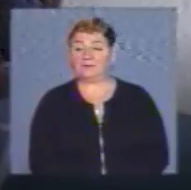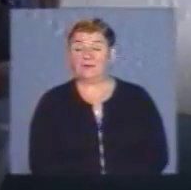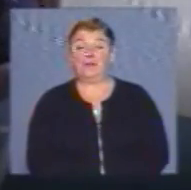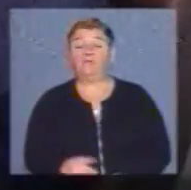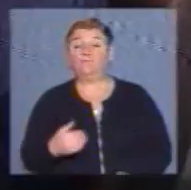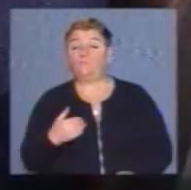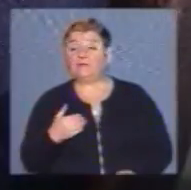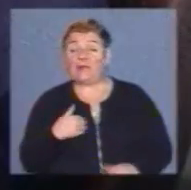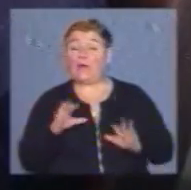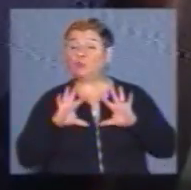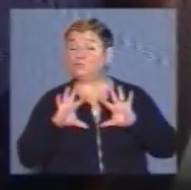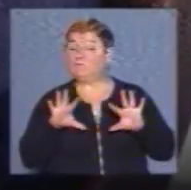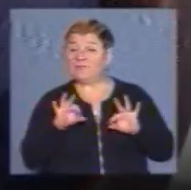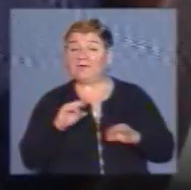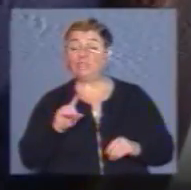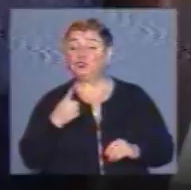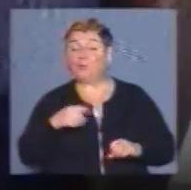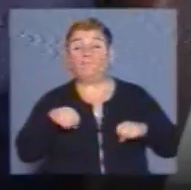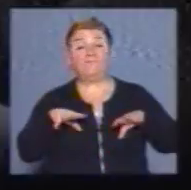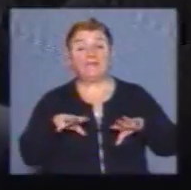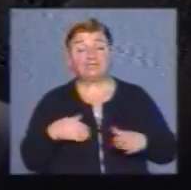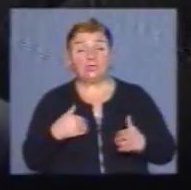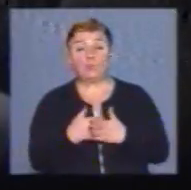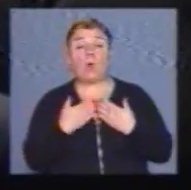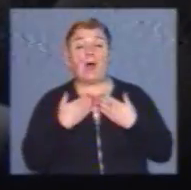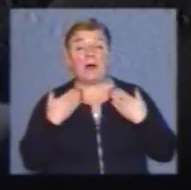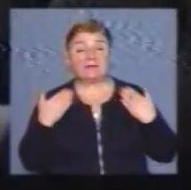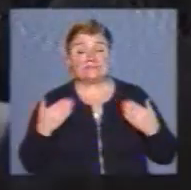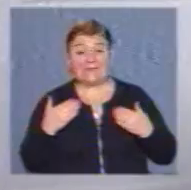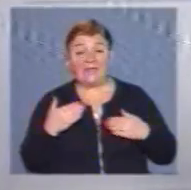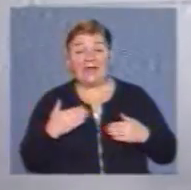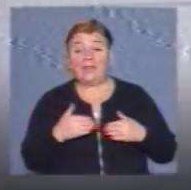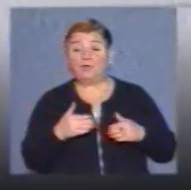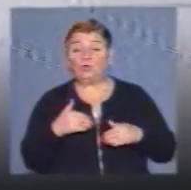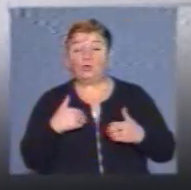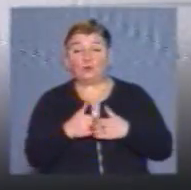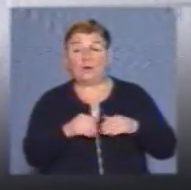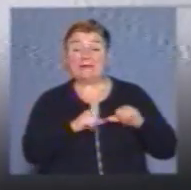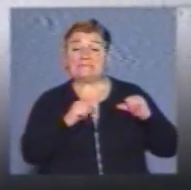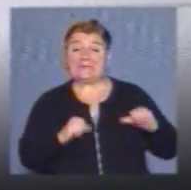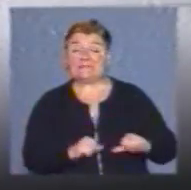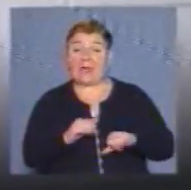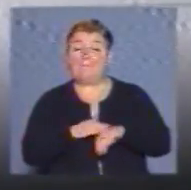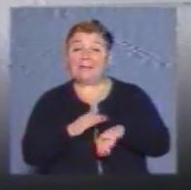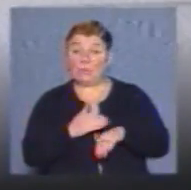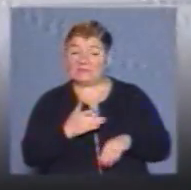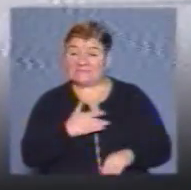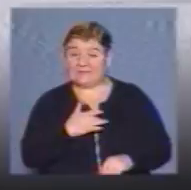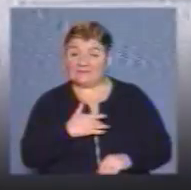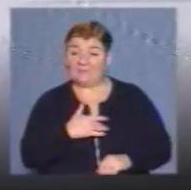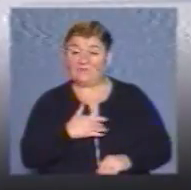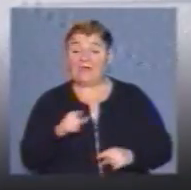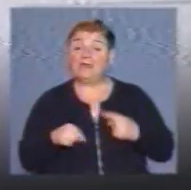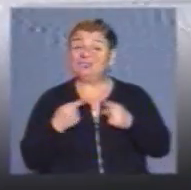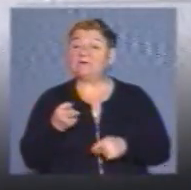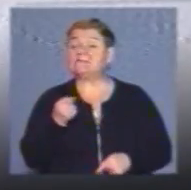Лілія Степанчак розповідає, чому вирішила долучитись до акції «Ланцюг милосердя». Я дуже пишаю своєю бабусею все дитинство